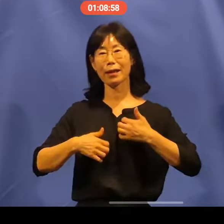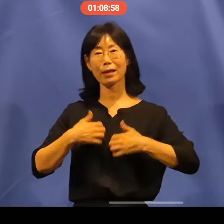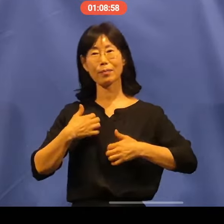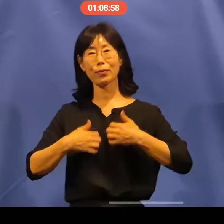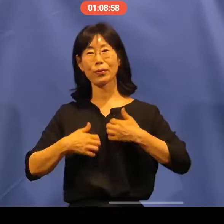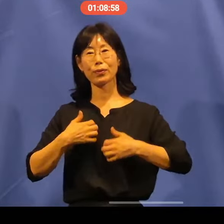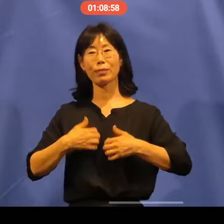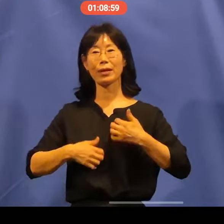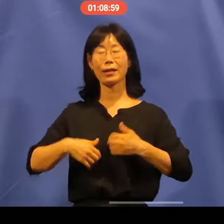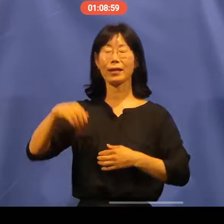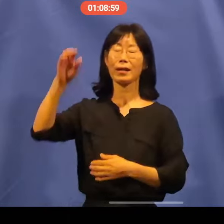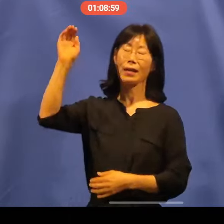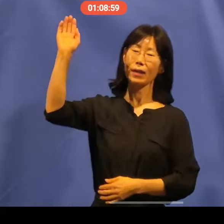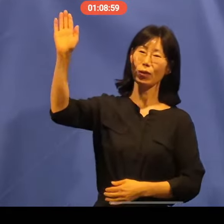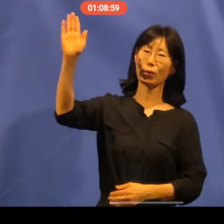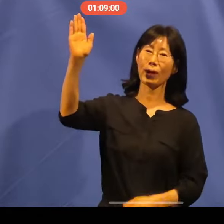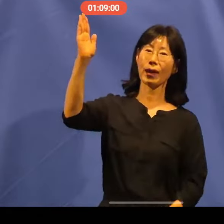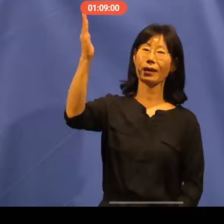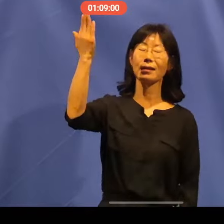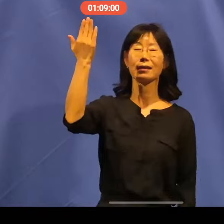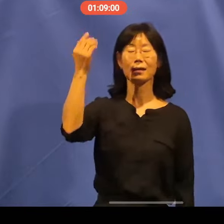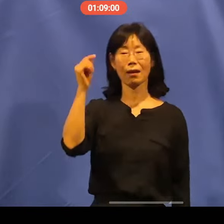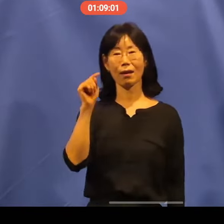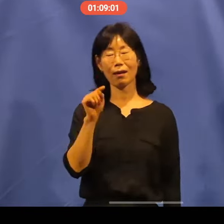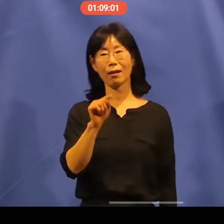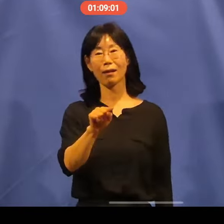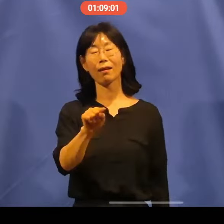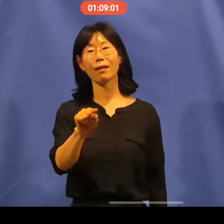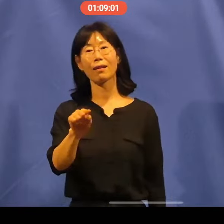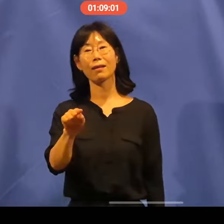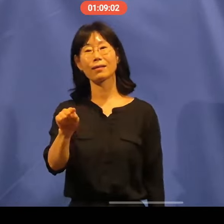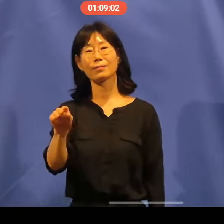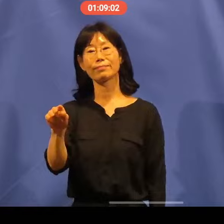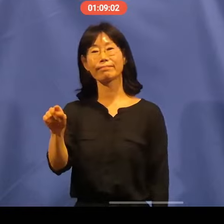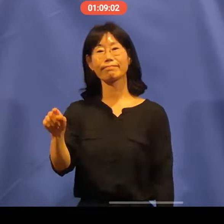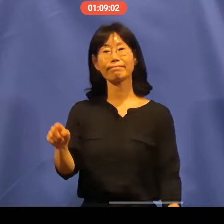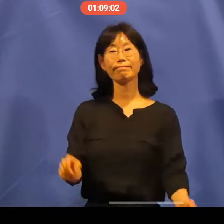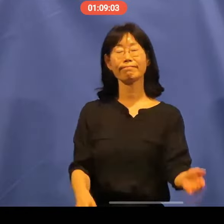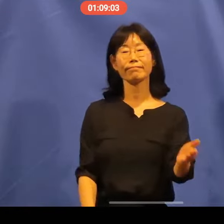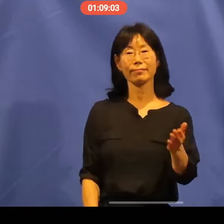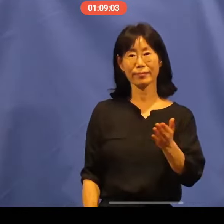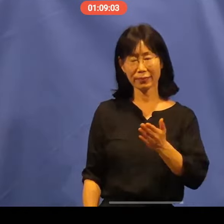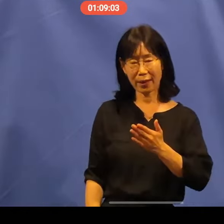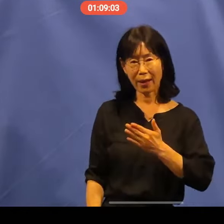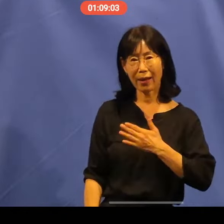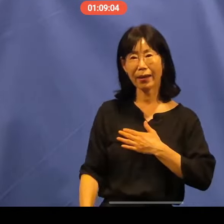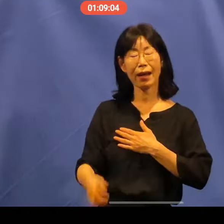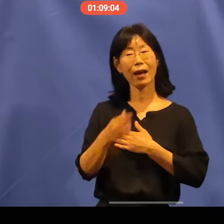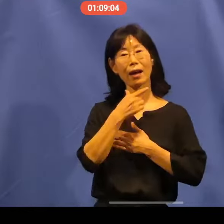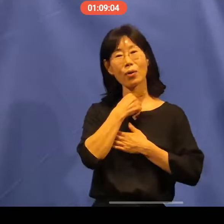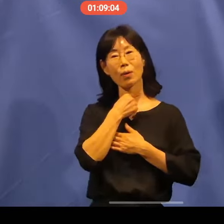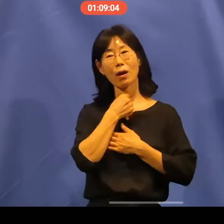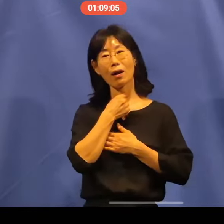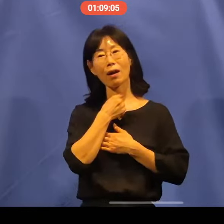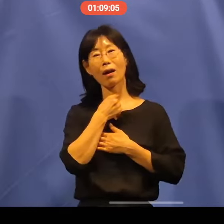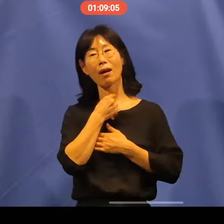주님의 기쁨이 되는 다시 한번 합니다. 내가 원하는 한 가지.